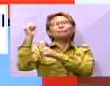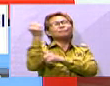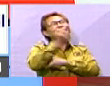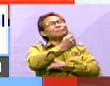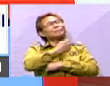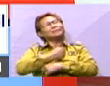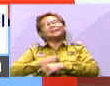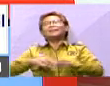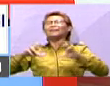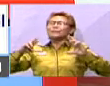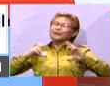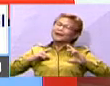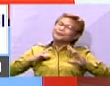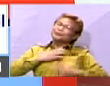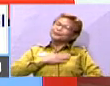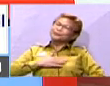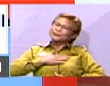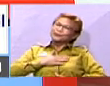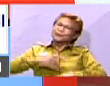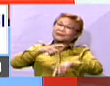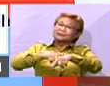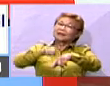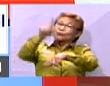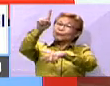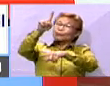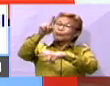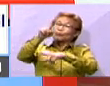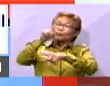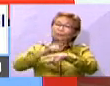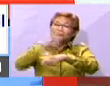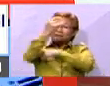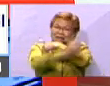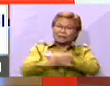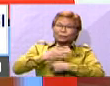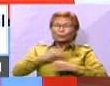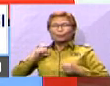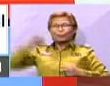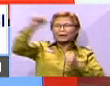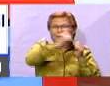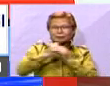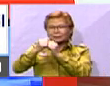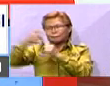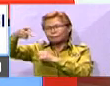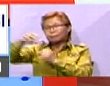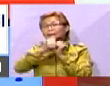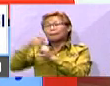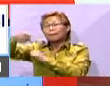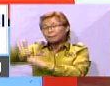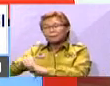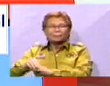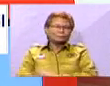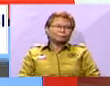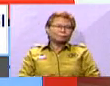yang cukup santai dalam atau pada satu sesi town hall negaraku Merdeka bersama Perdana Menteri rakaman